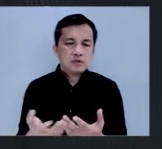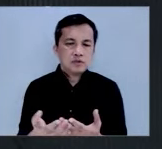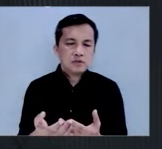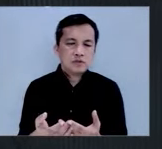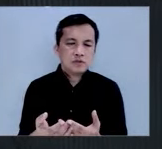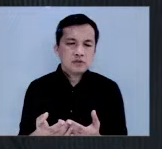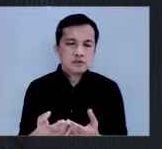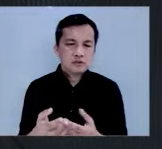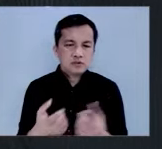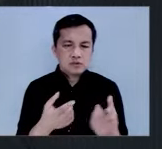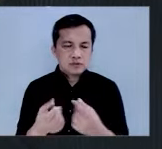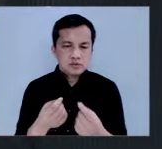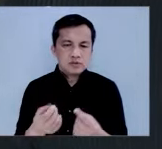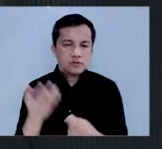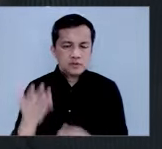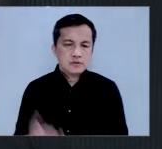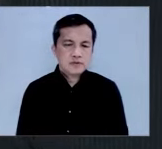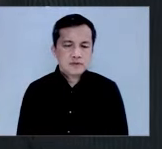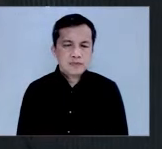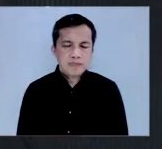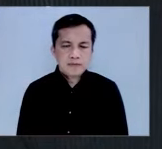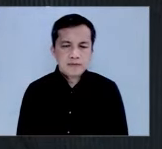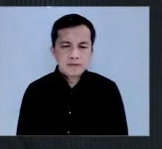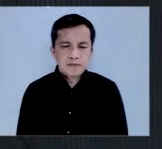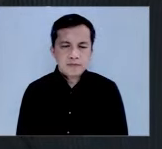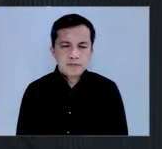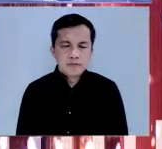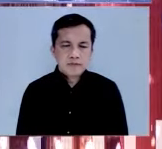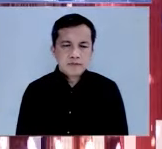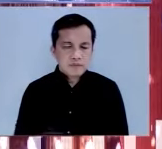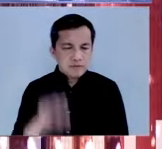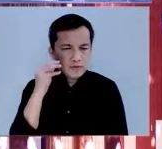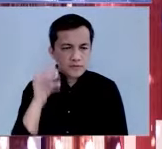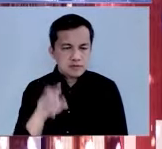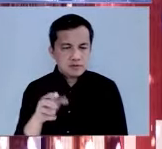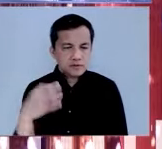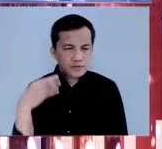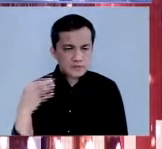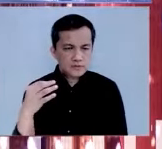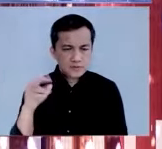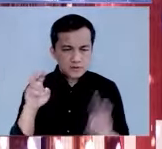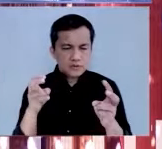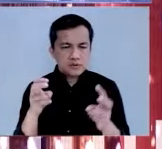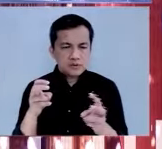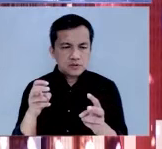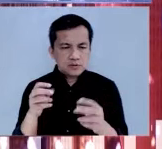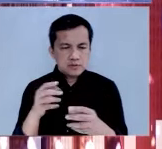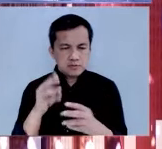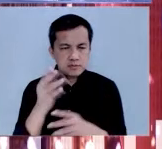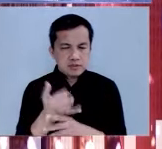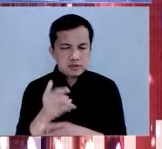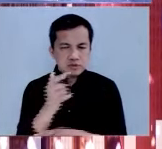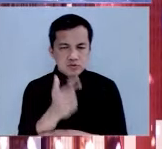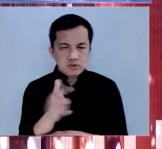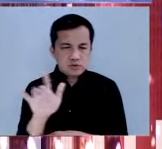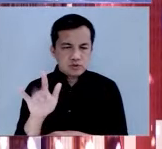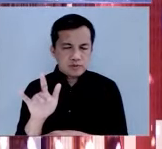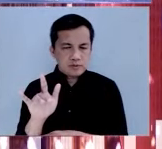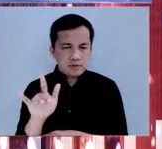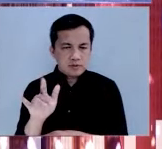hakbang po nila Kayo po ah ma'am Kayo po are you running as well in may 2025 and for